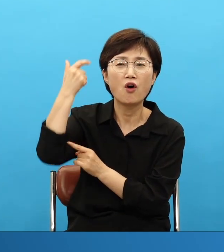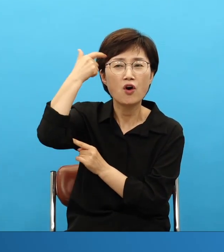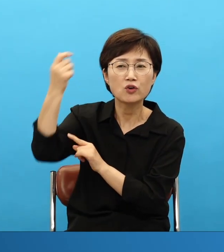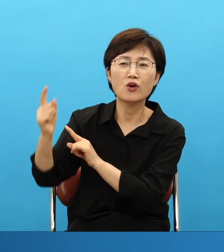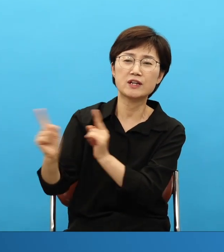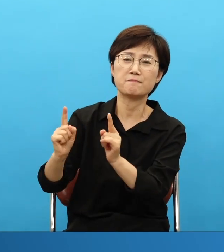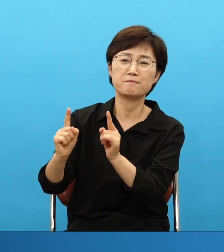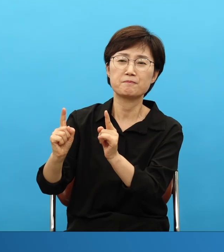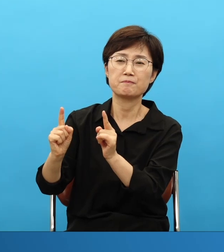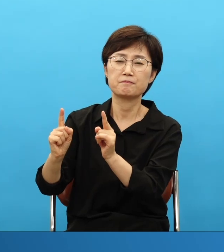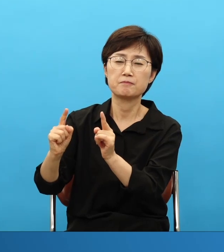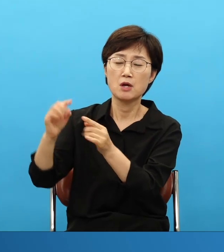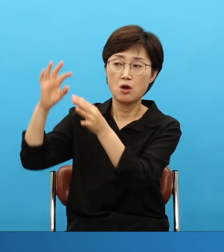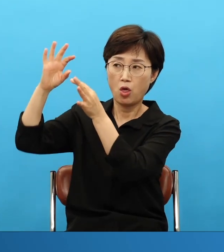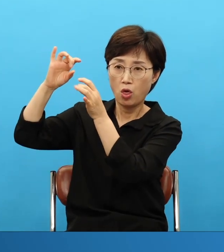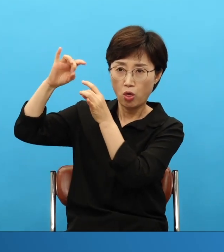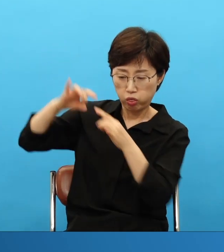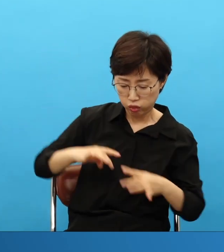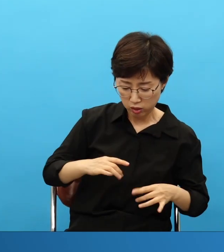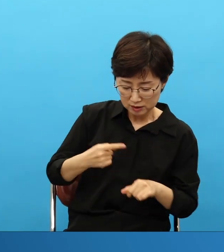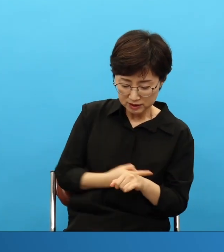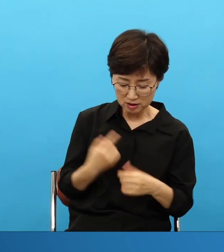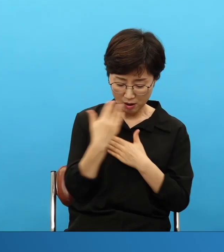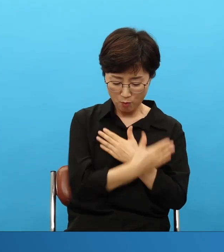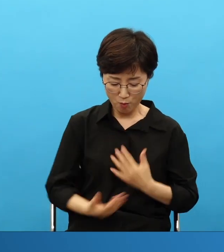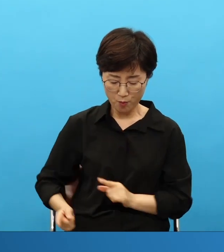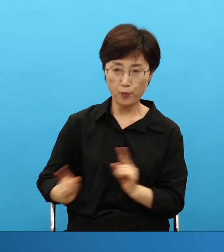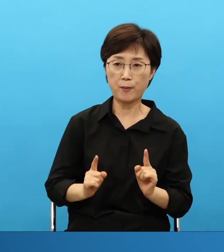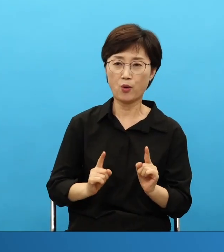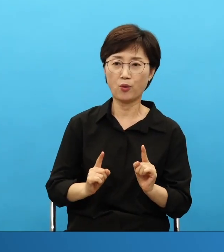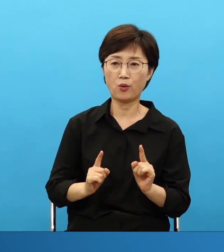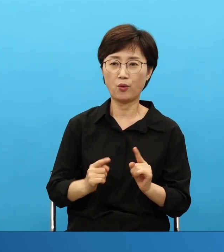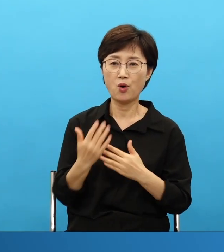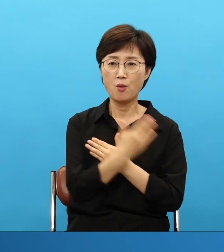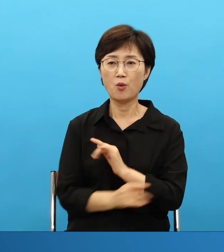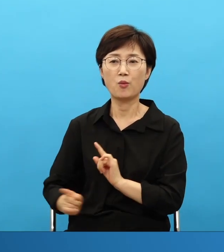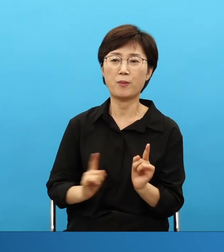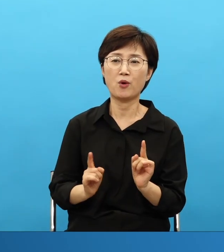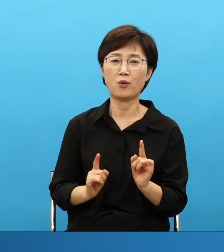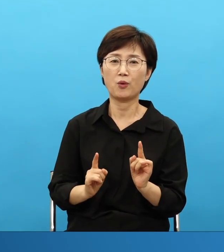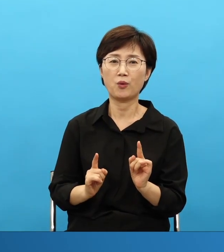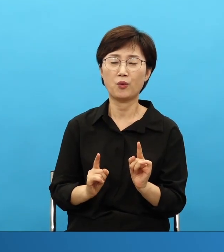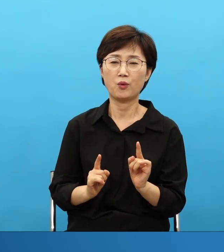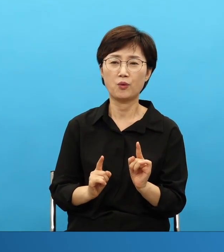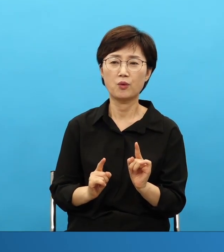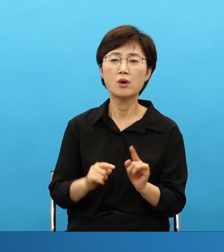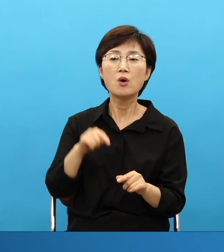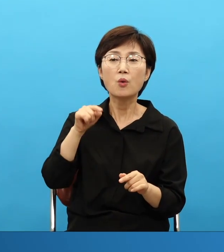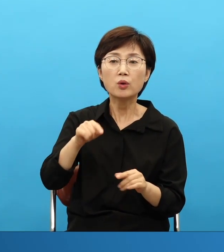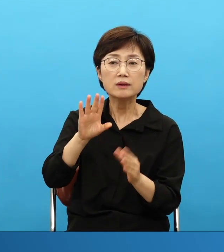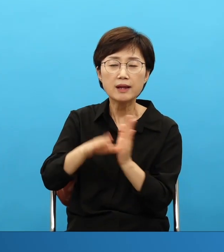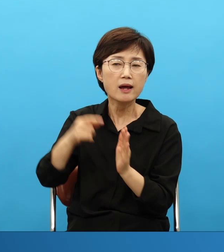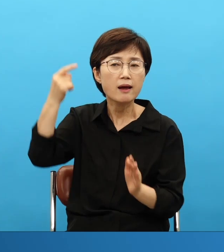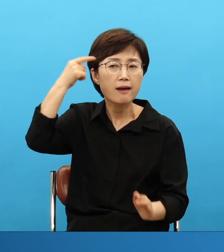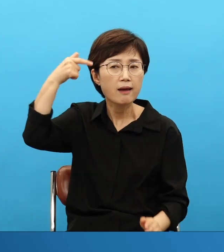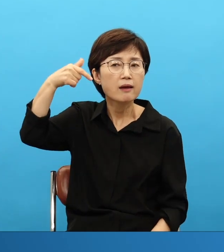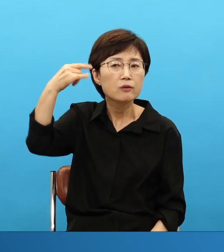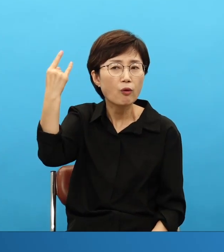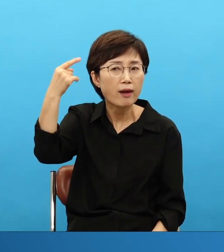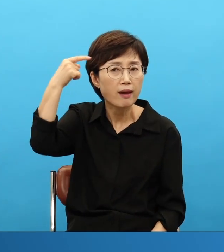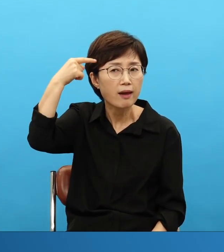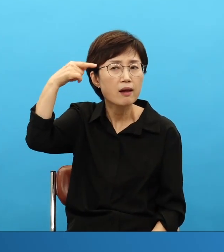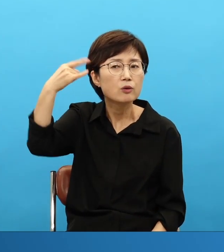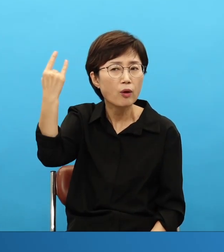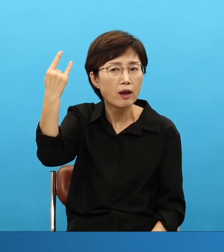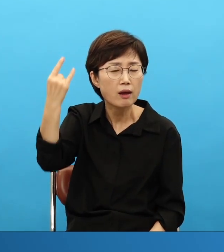몸이 살 그 사 가장 중요한 나의 이게 살아나는